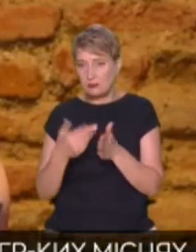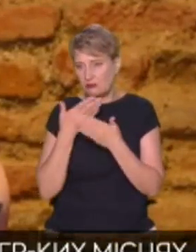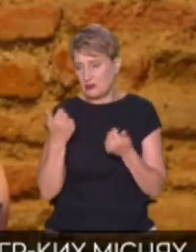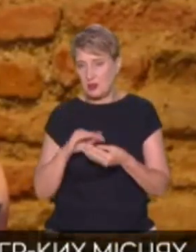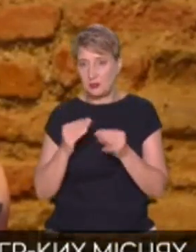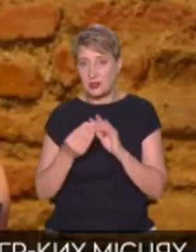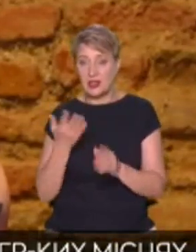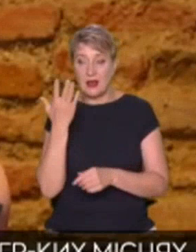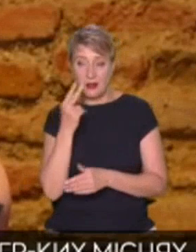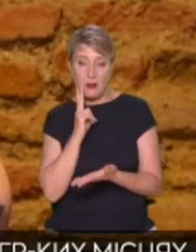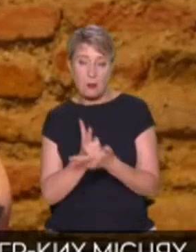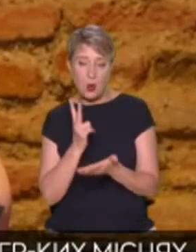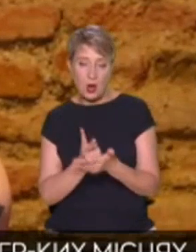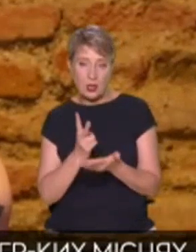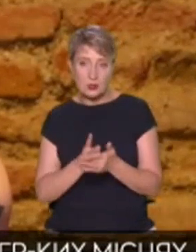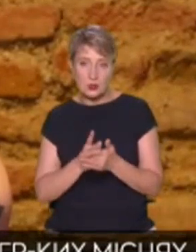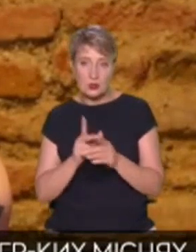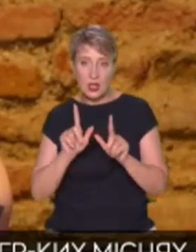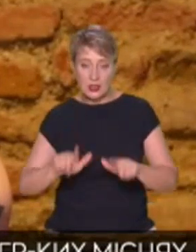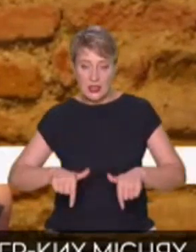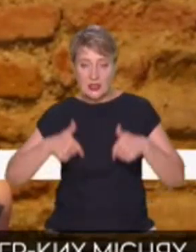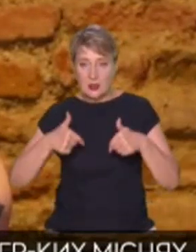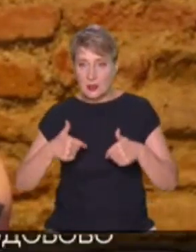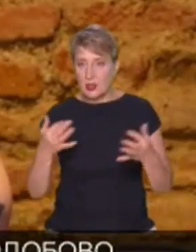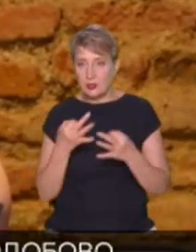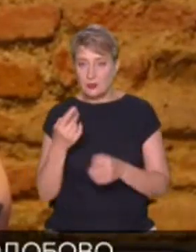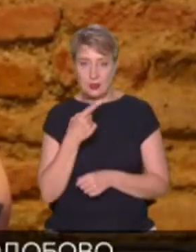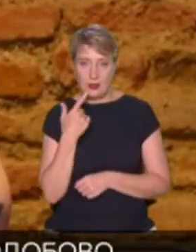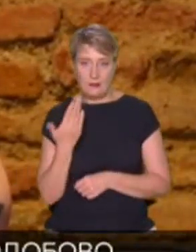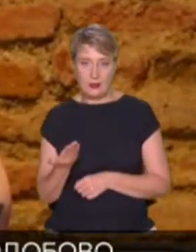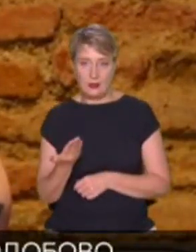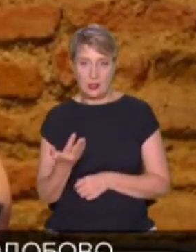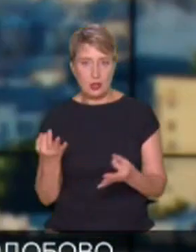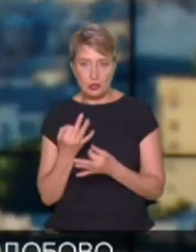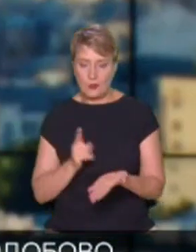их показывают на скамейке, это вообще ни о чем не говорит и ничего не доказывает.